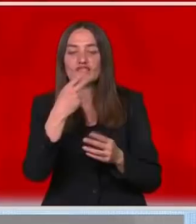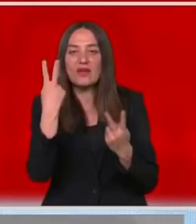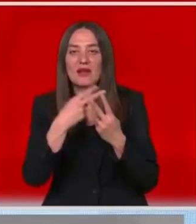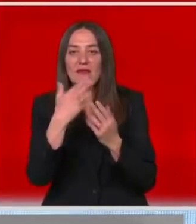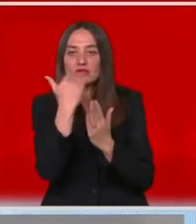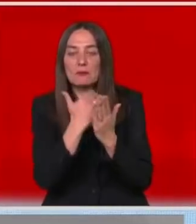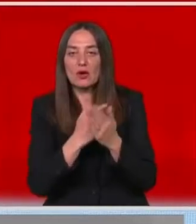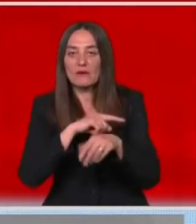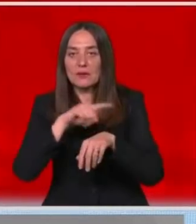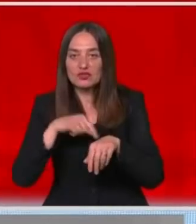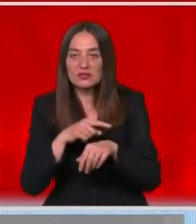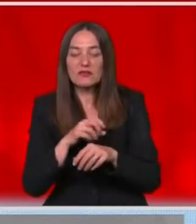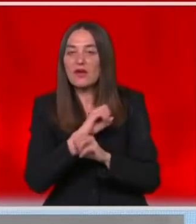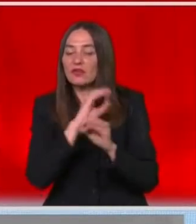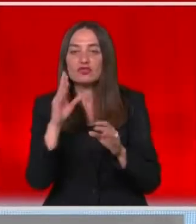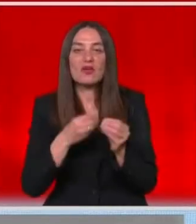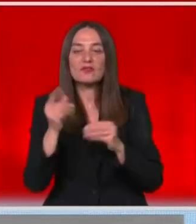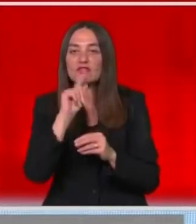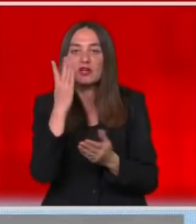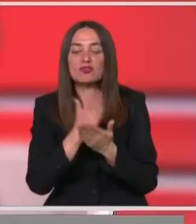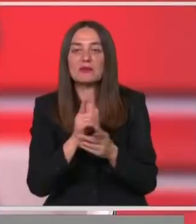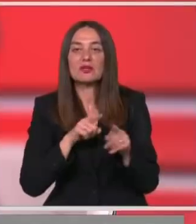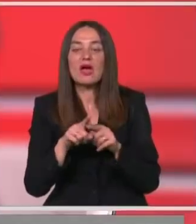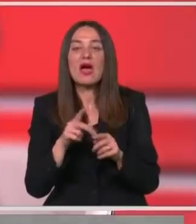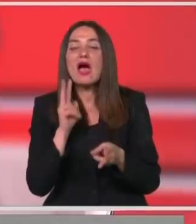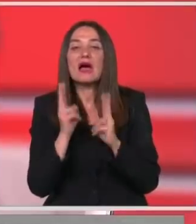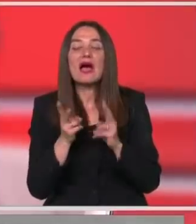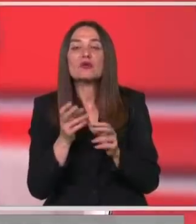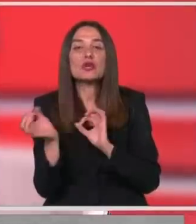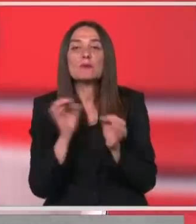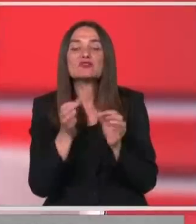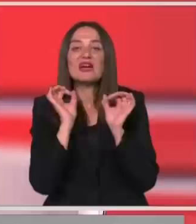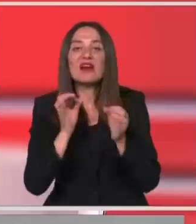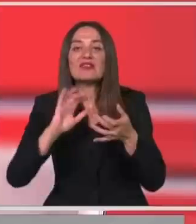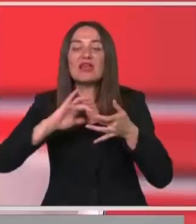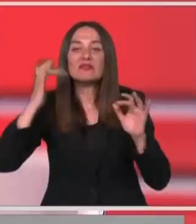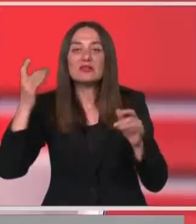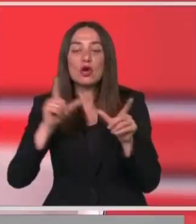televizijskog programa časove. Ništa više neće biti isto. Kako se obezbeđuje kvalitet interneta